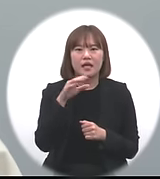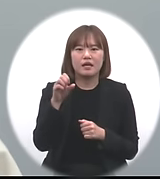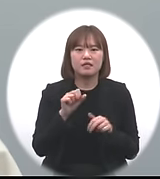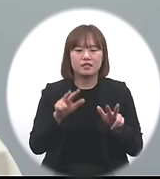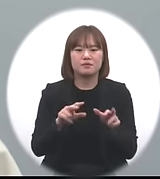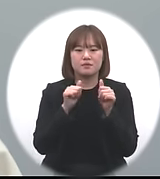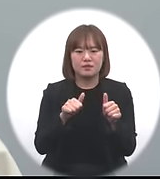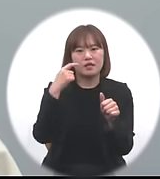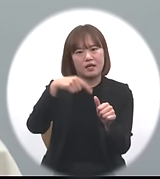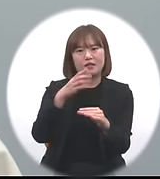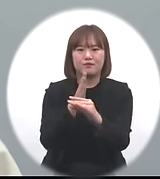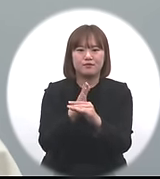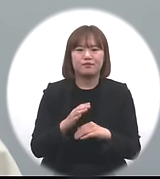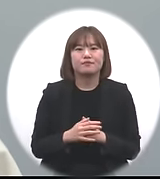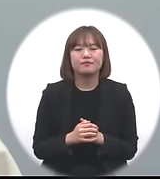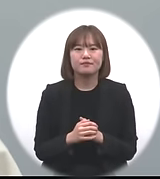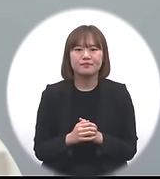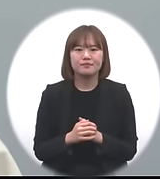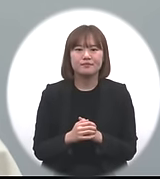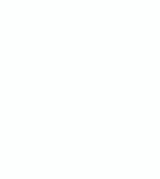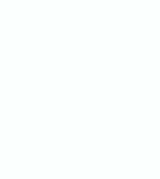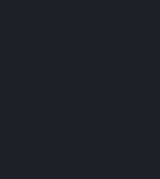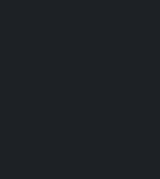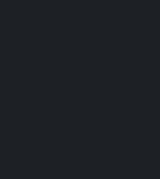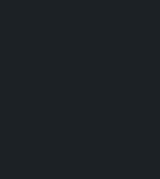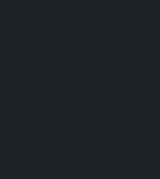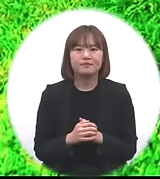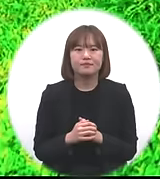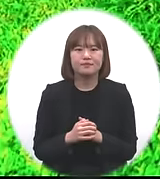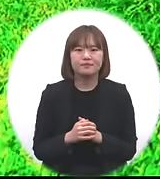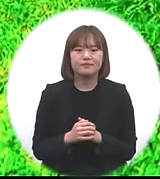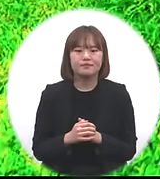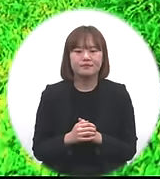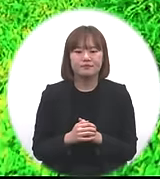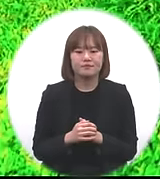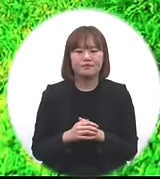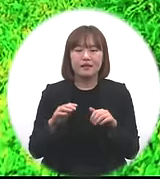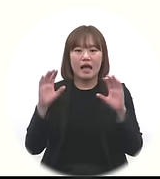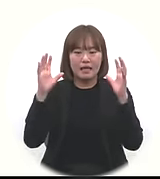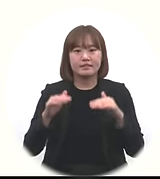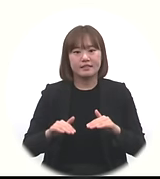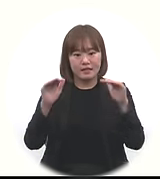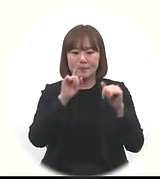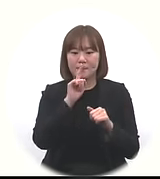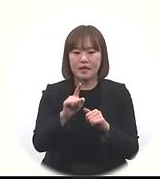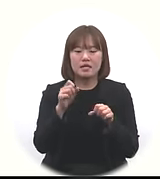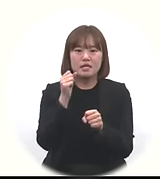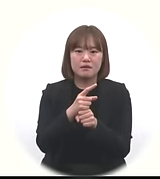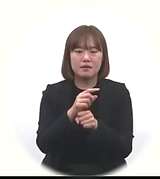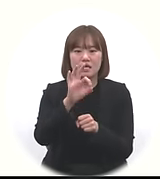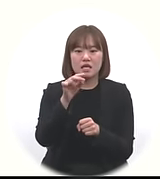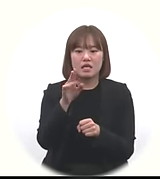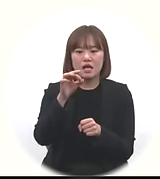있고요. 그 바람 가지고 사실 제가 열심히 강의하고 다니고 있는 거기도 합니다. 애들 잘하는 얘기 잠깐 해보겠습니다. 애들 뼛속에는 이미 연구치가